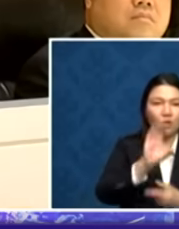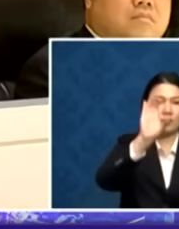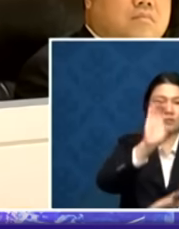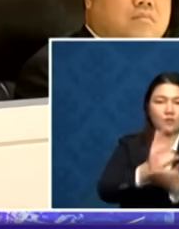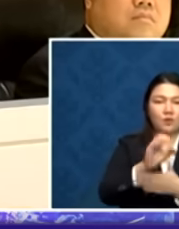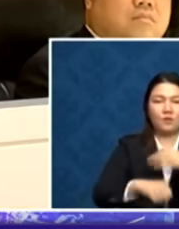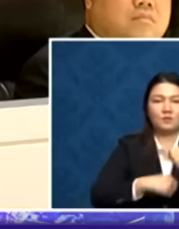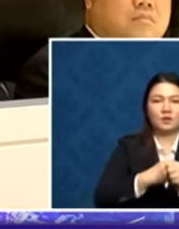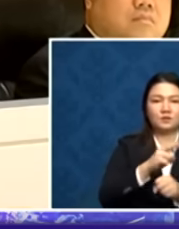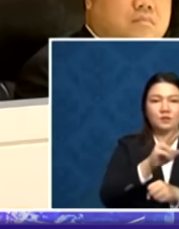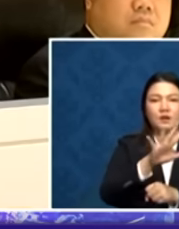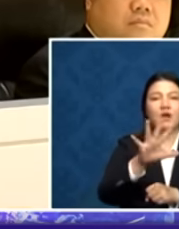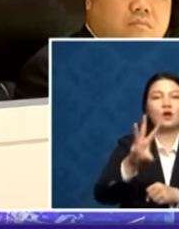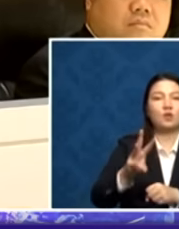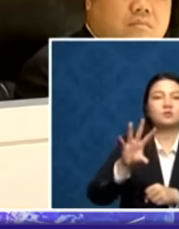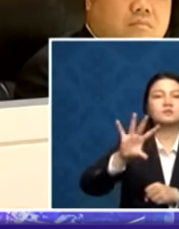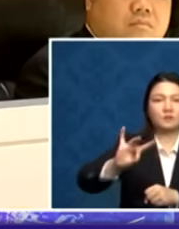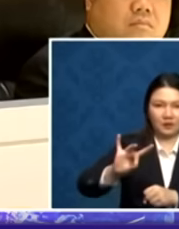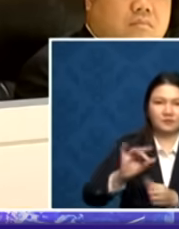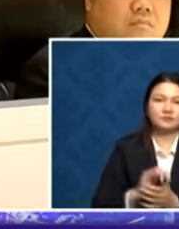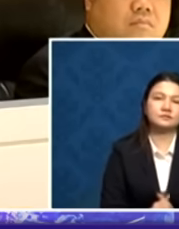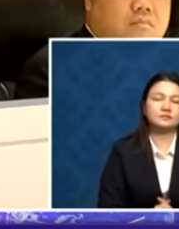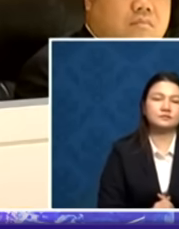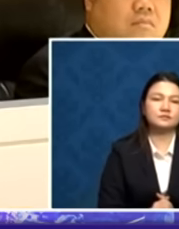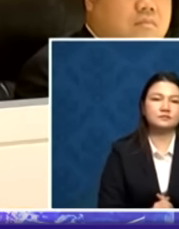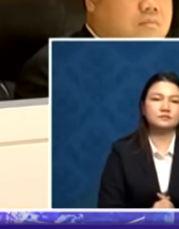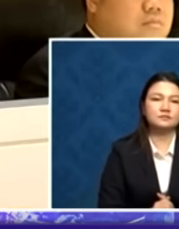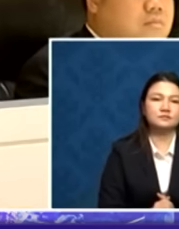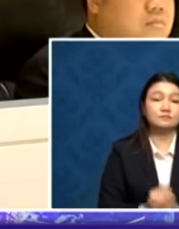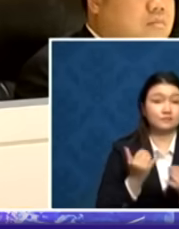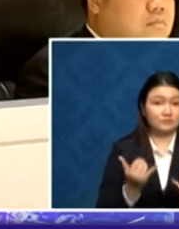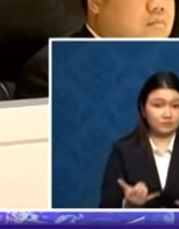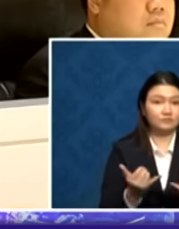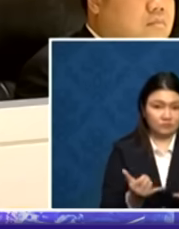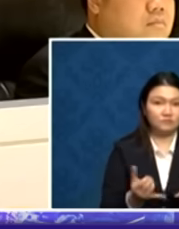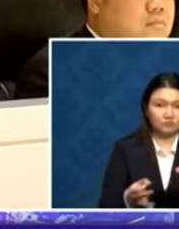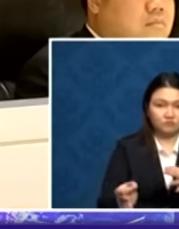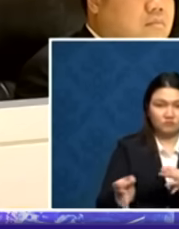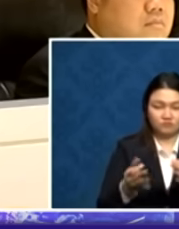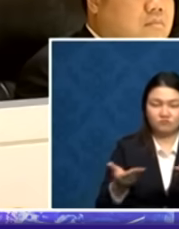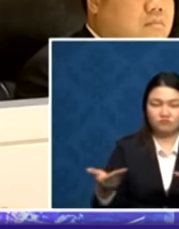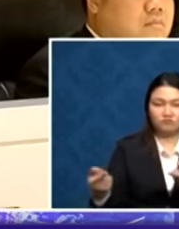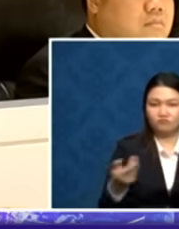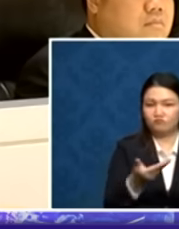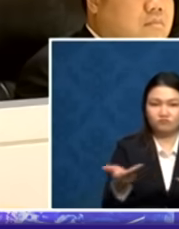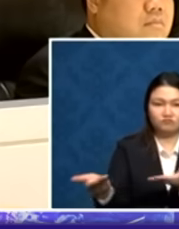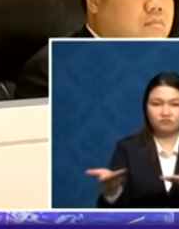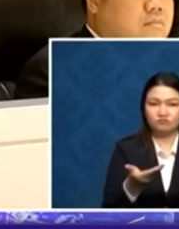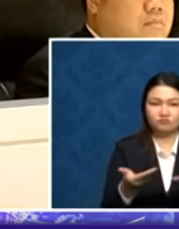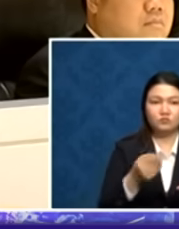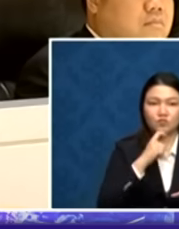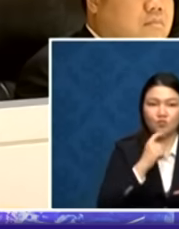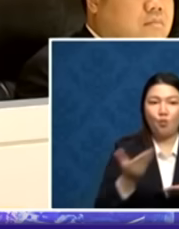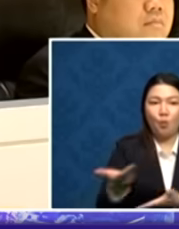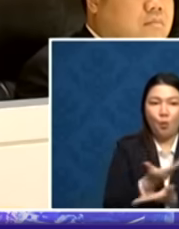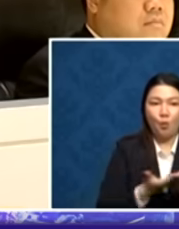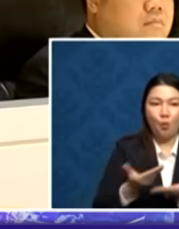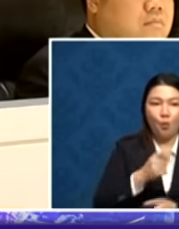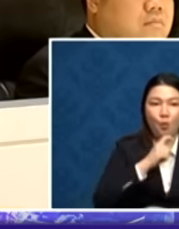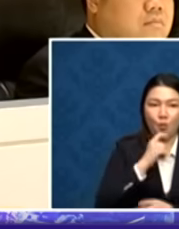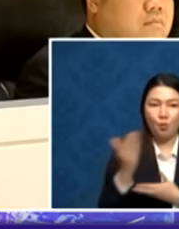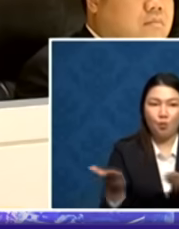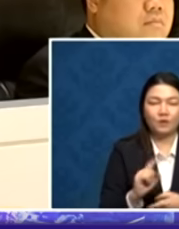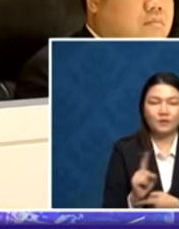ยอะประเทศก็เช่นเดียวกันฮะหนี้เรา12ถึง13ล้านล้านเราจ่